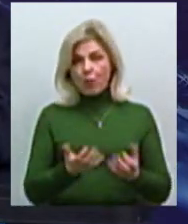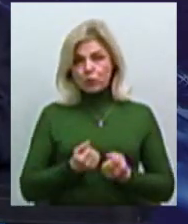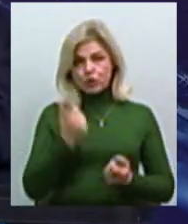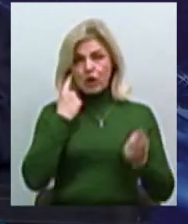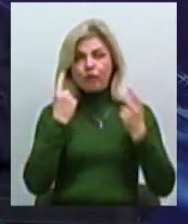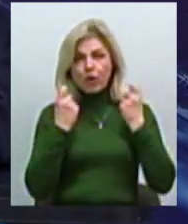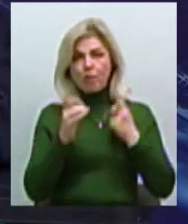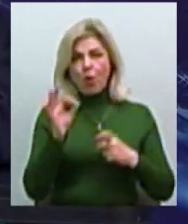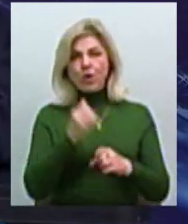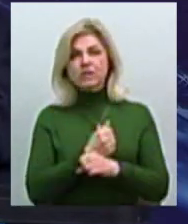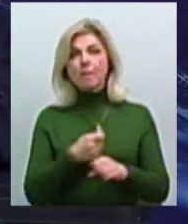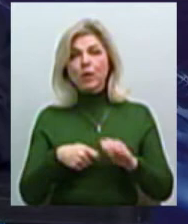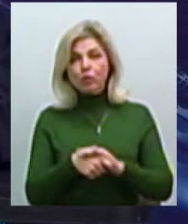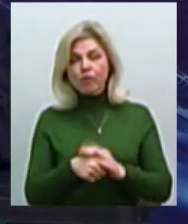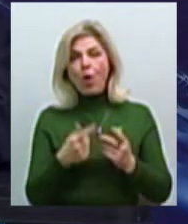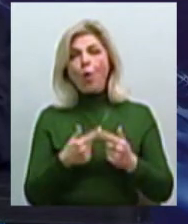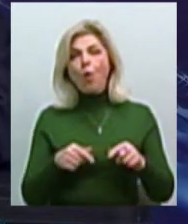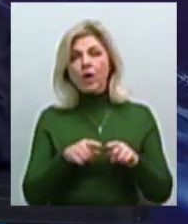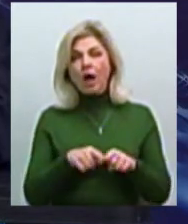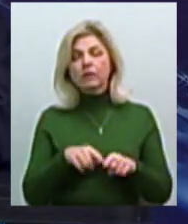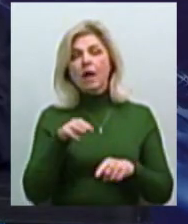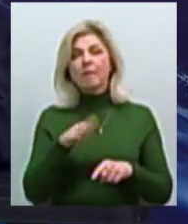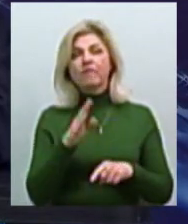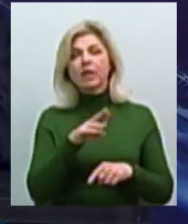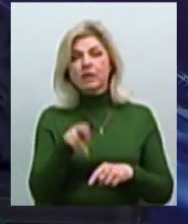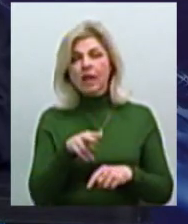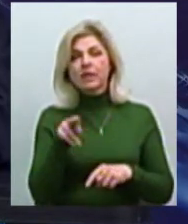про замінування, органи внутрішніх справ, ДСНС,